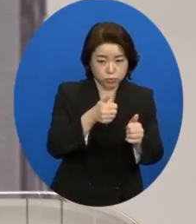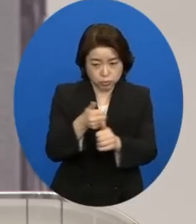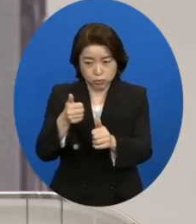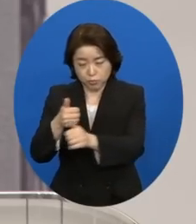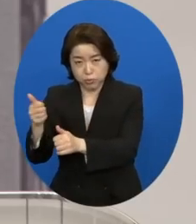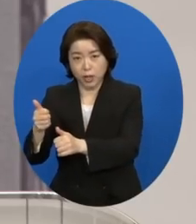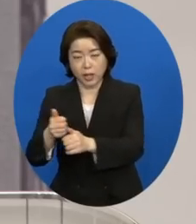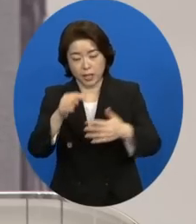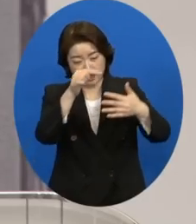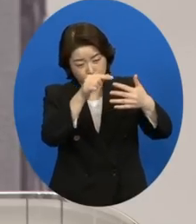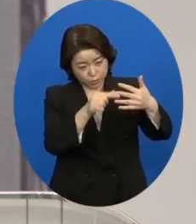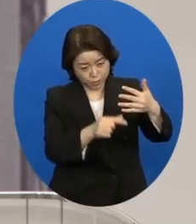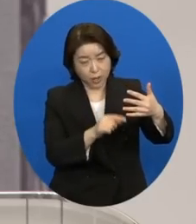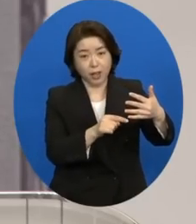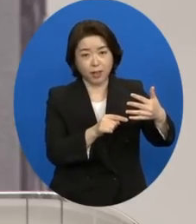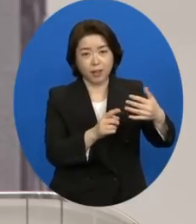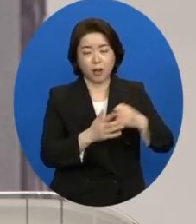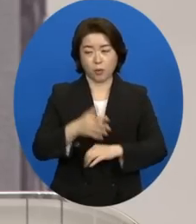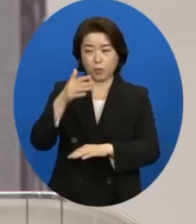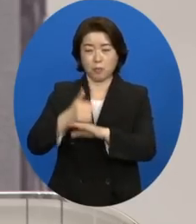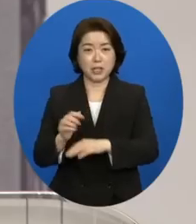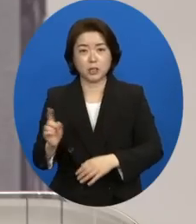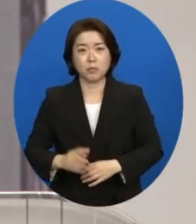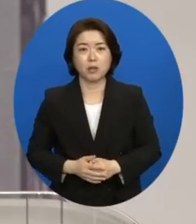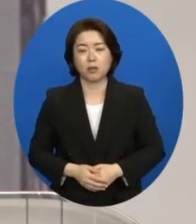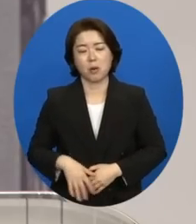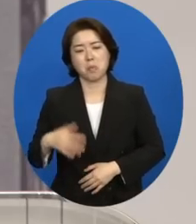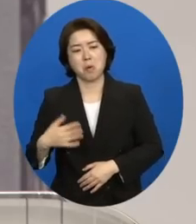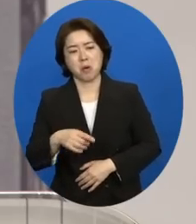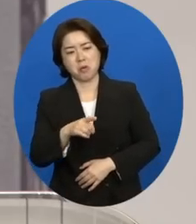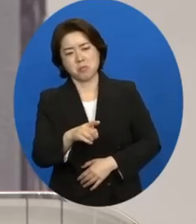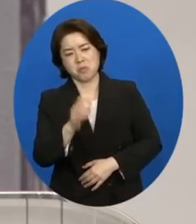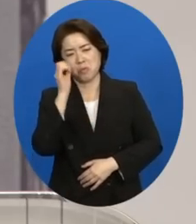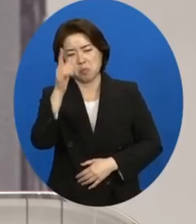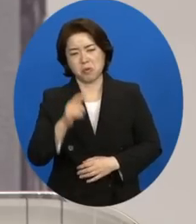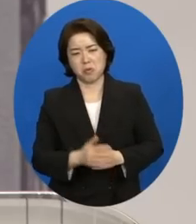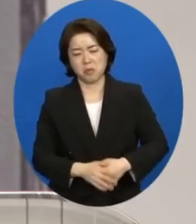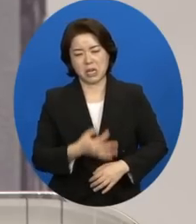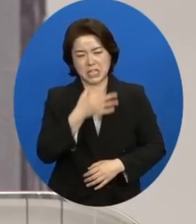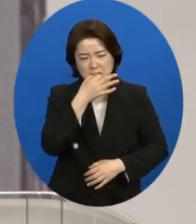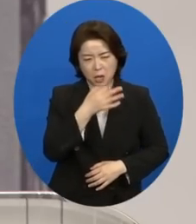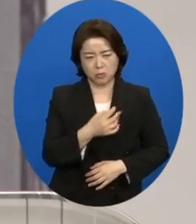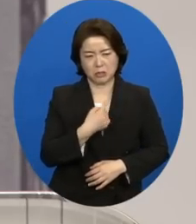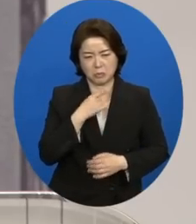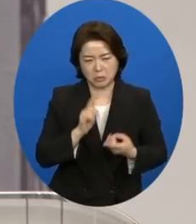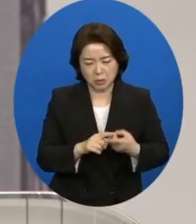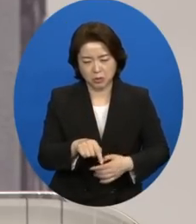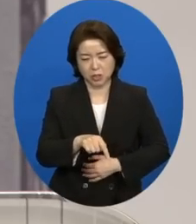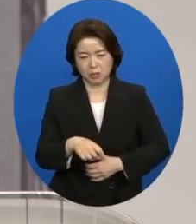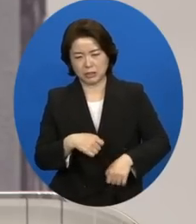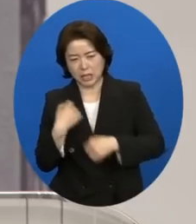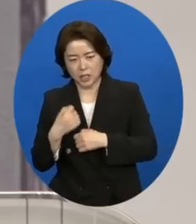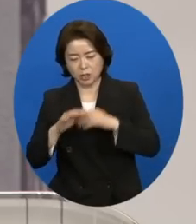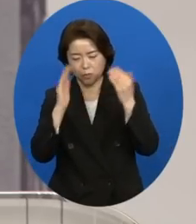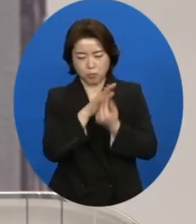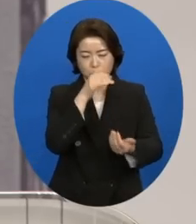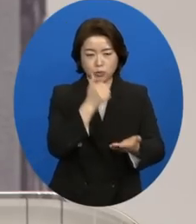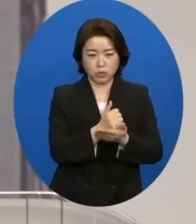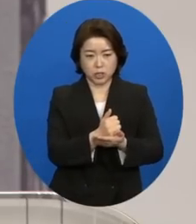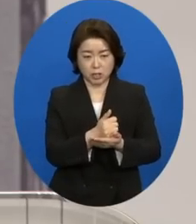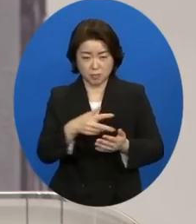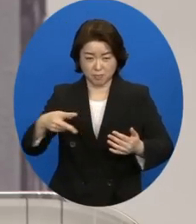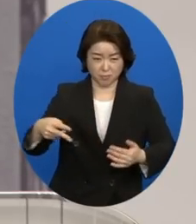마지막에는 이런 생각이 드는 거예요 너 참 대단하다 탐식과 정욕과 나태와이 모든 죄를 다